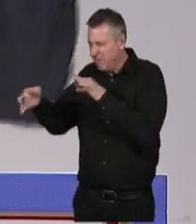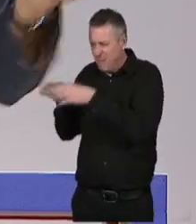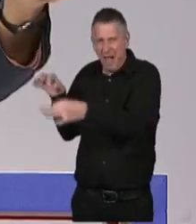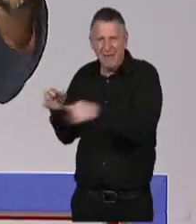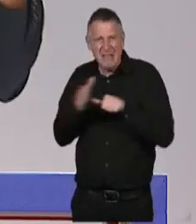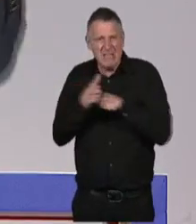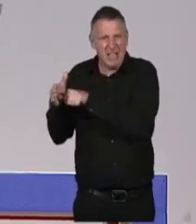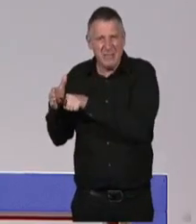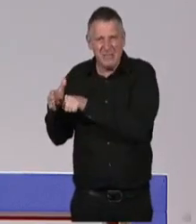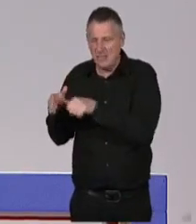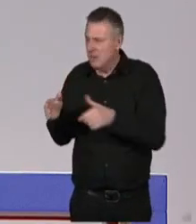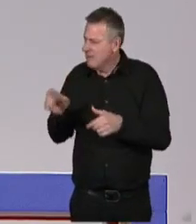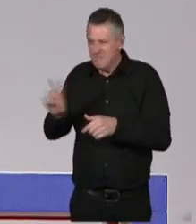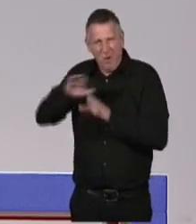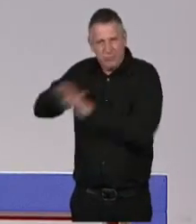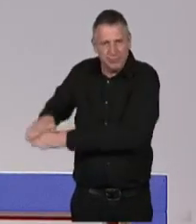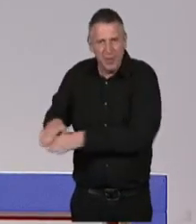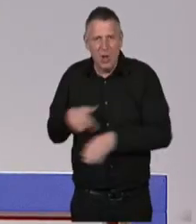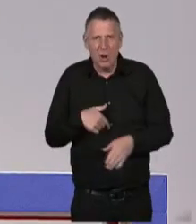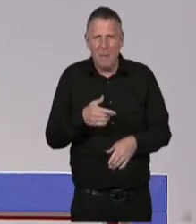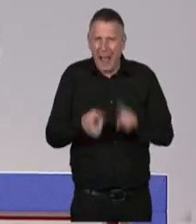main ferme et juste.